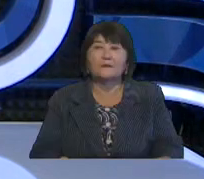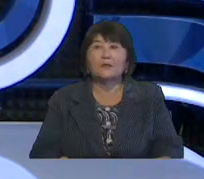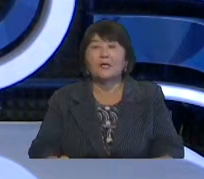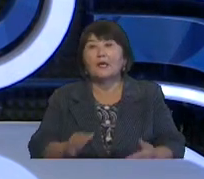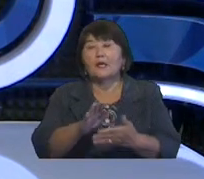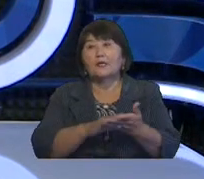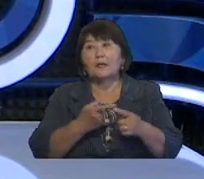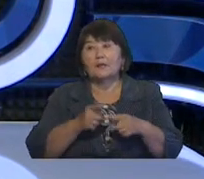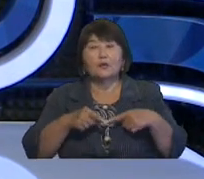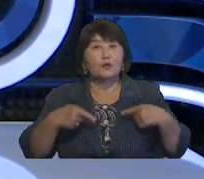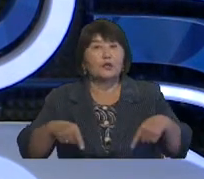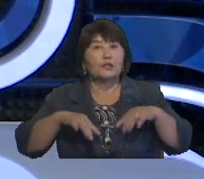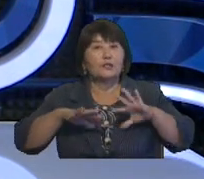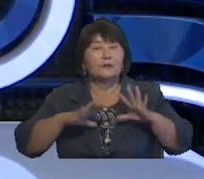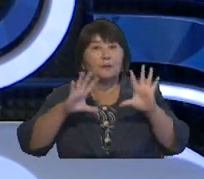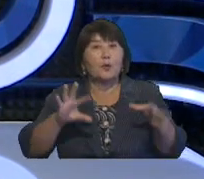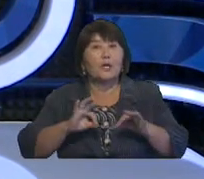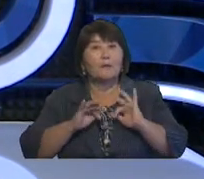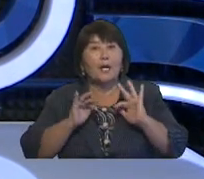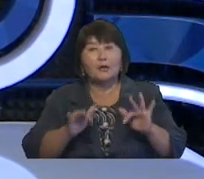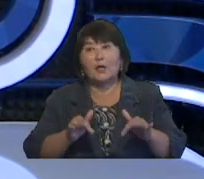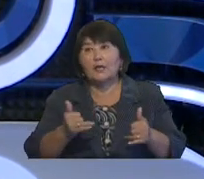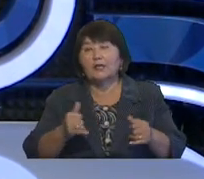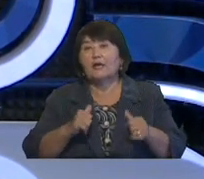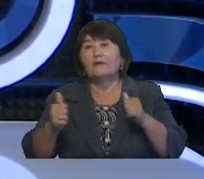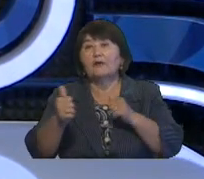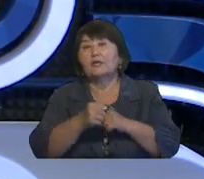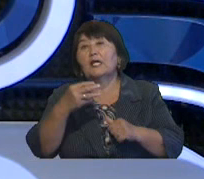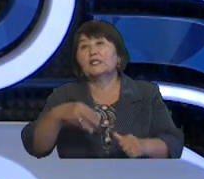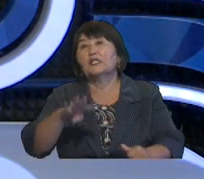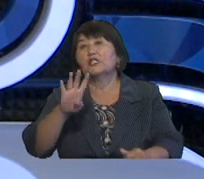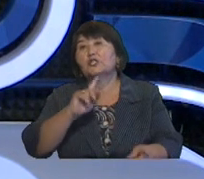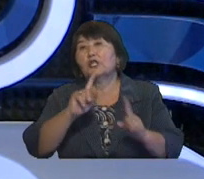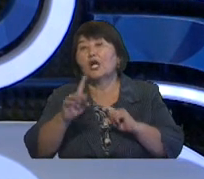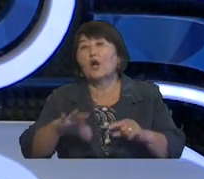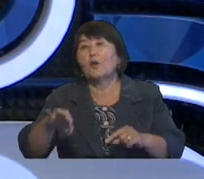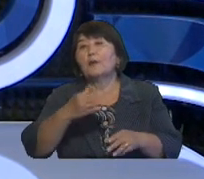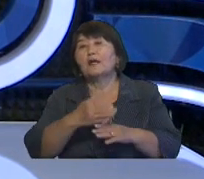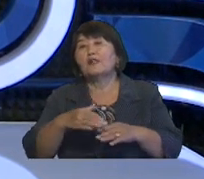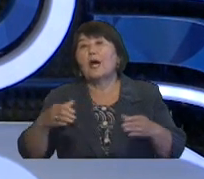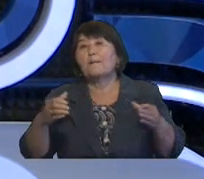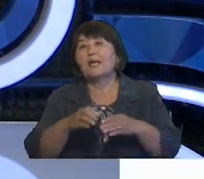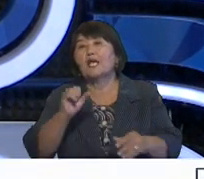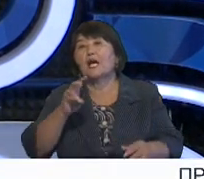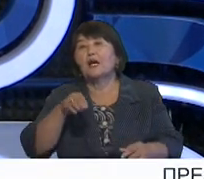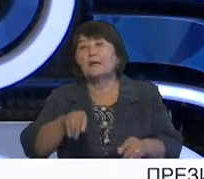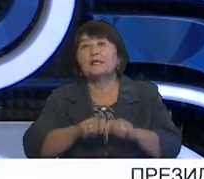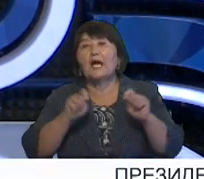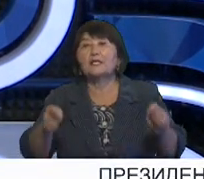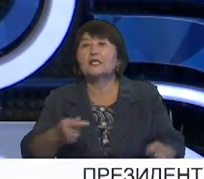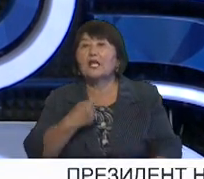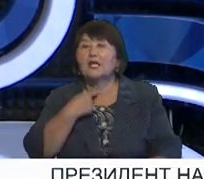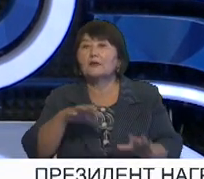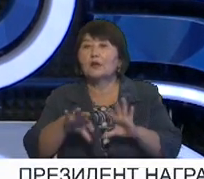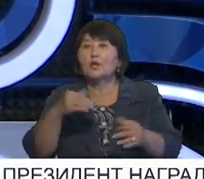далее об этих и других событиях ня более подробно на вне очередной тридцать четвёртой конференции областного филиала партии аманат открытым голосованием